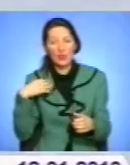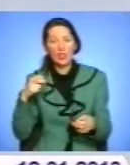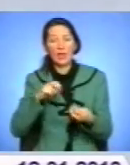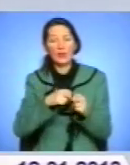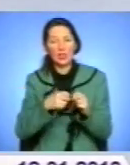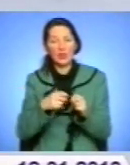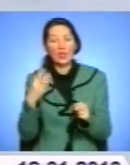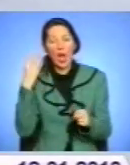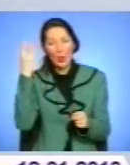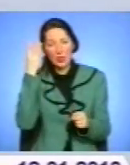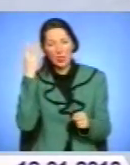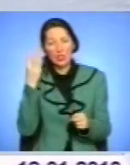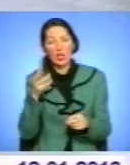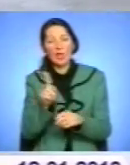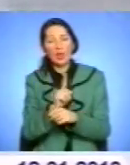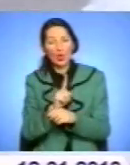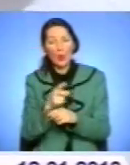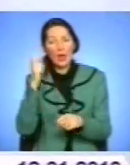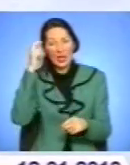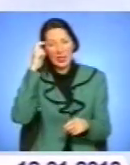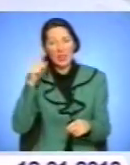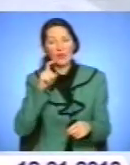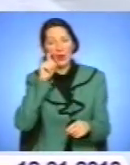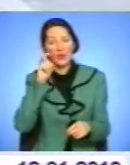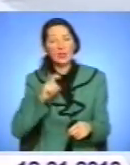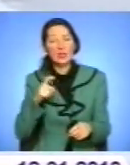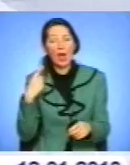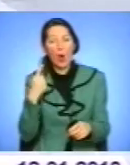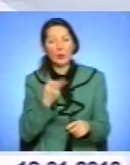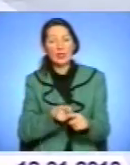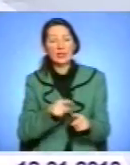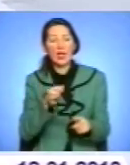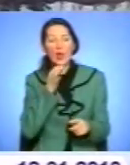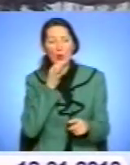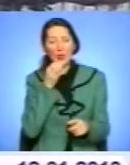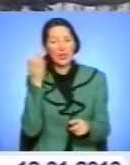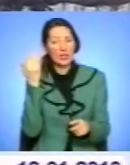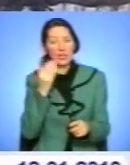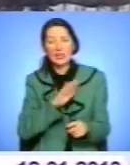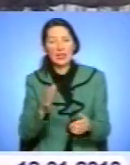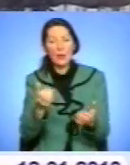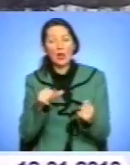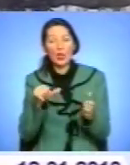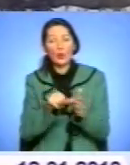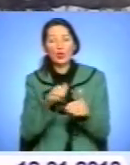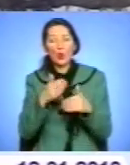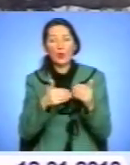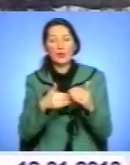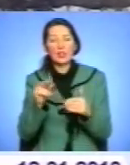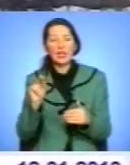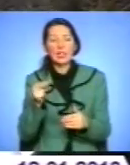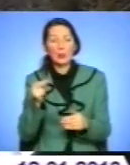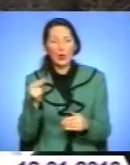Івано-Франківщини, Хмельниччини, Тернополя, а також з Києва, Вінницької області. Це любителі, раніше вони не брали участі у професійних